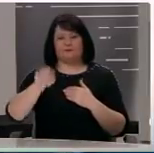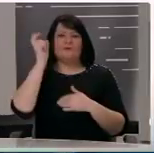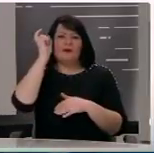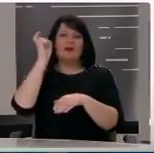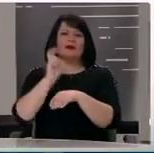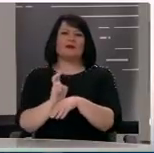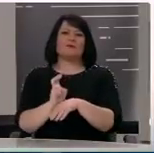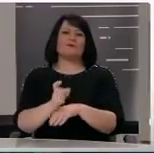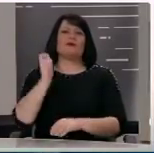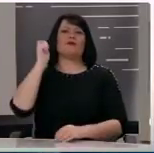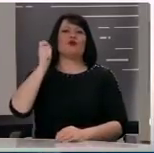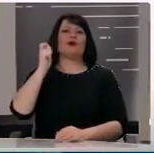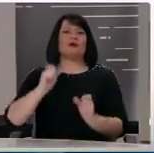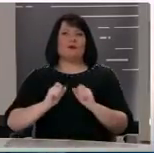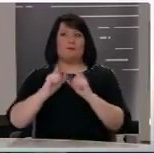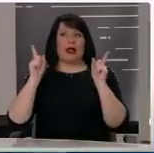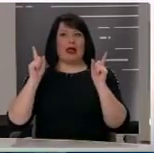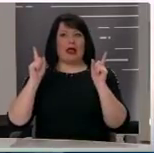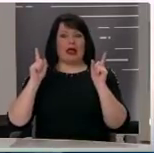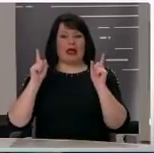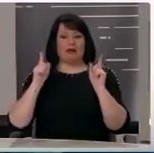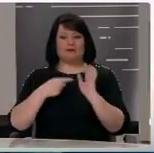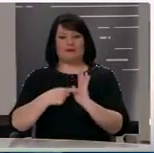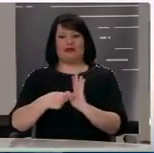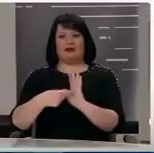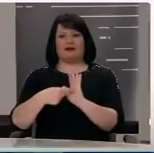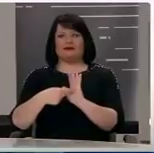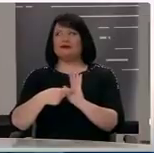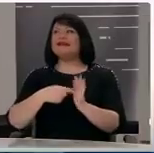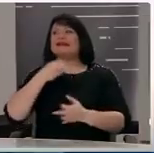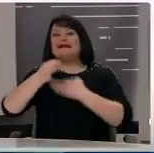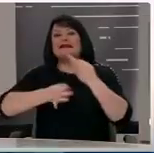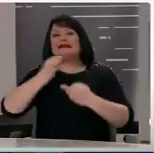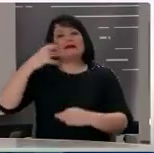πολιτικού αντιπερισπασμού. Και θα εξηγηθώ.